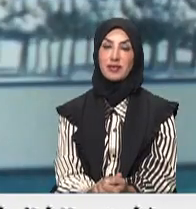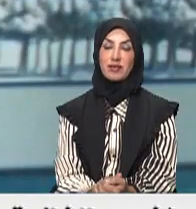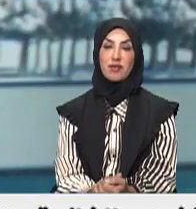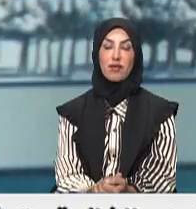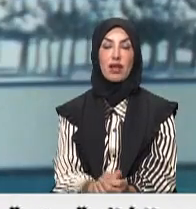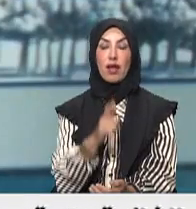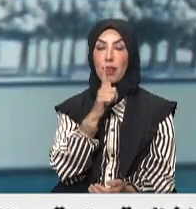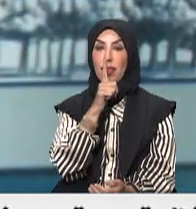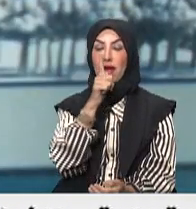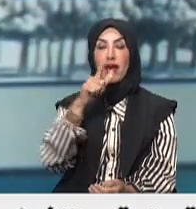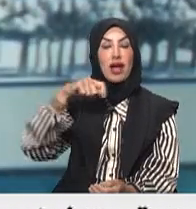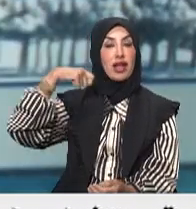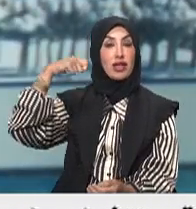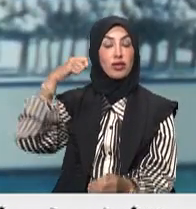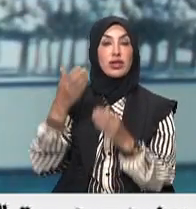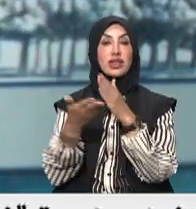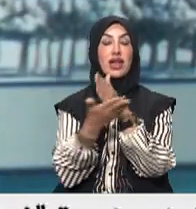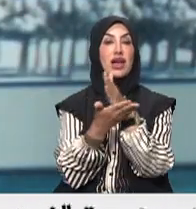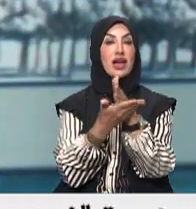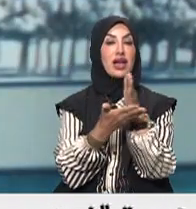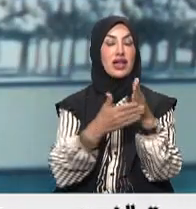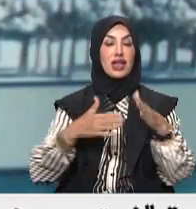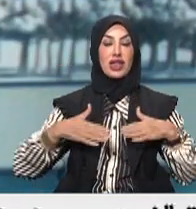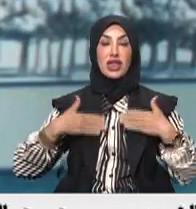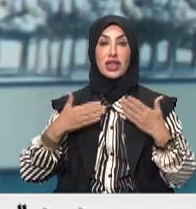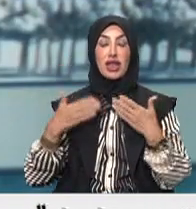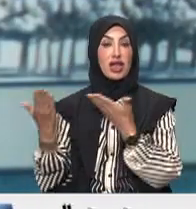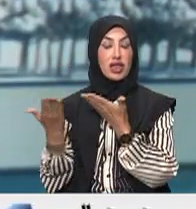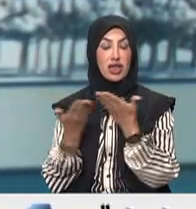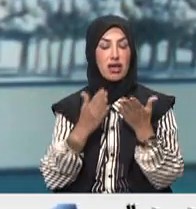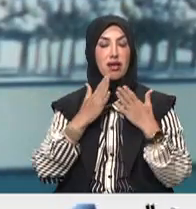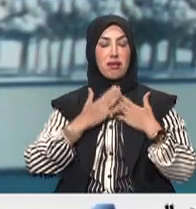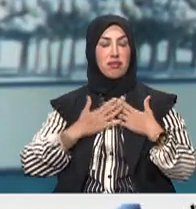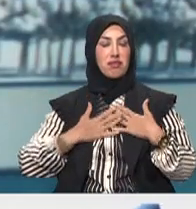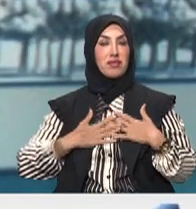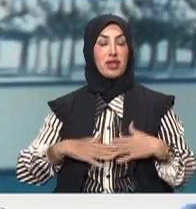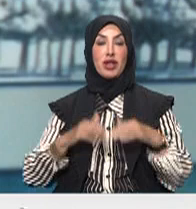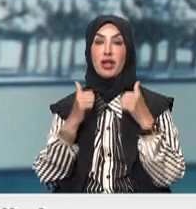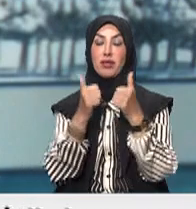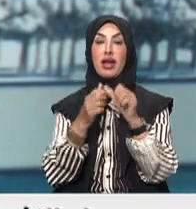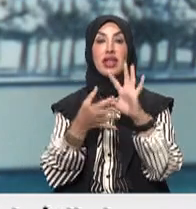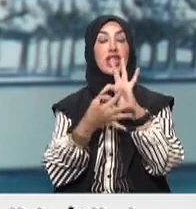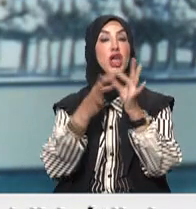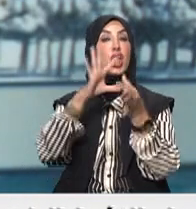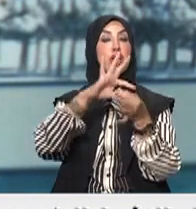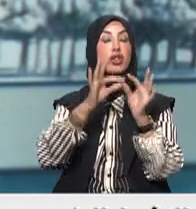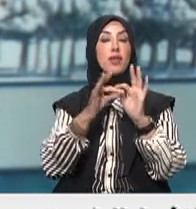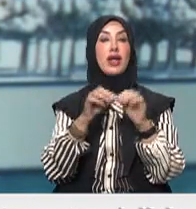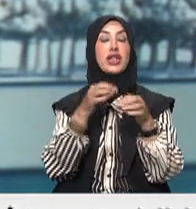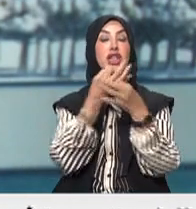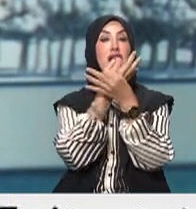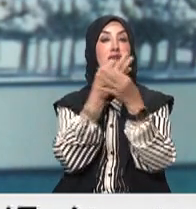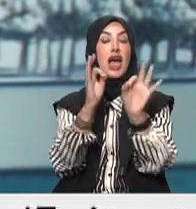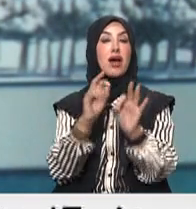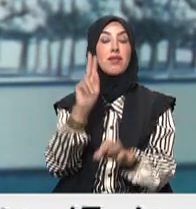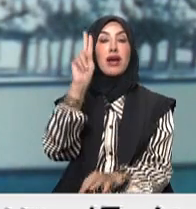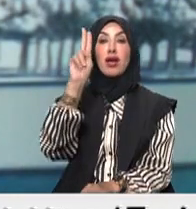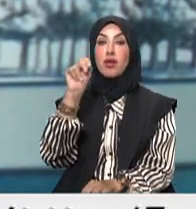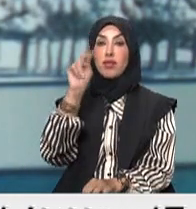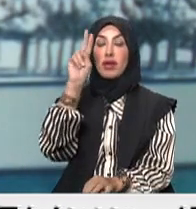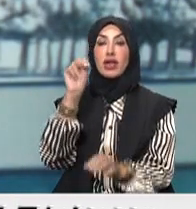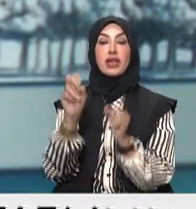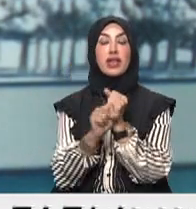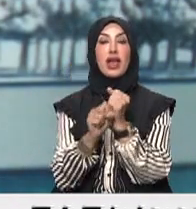اعربت وزاره الخارجيه عن ترحيب دوله الكويت باعتماد الجمعيه العامه للامم المتحده بالدوره الاستثنائيه